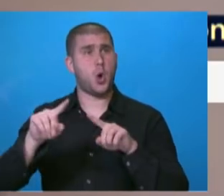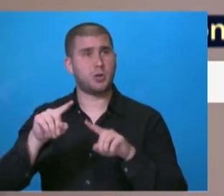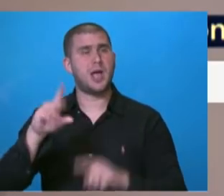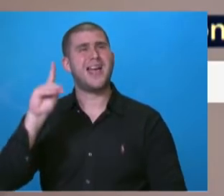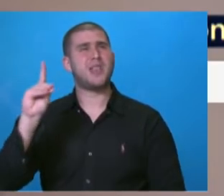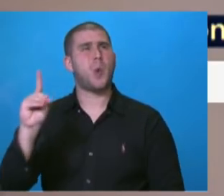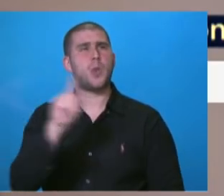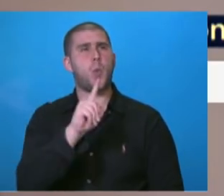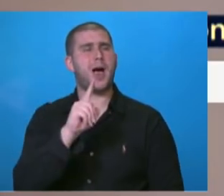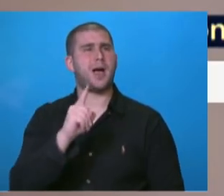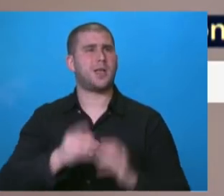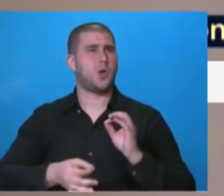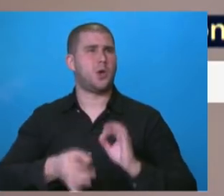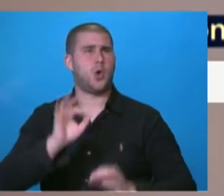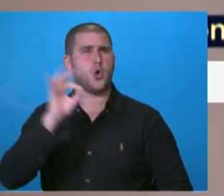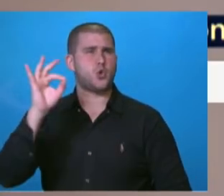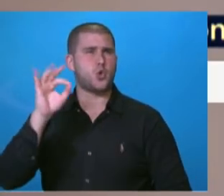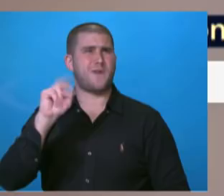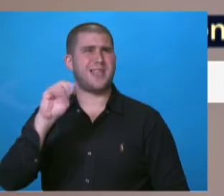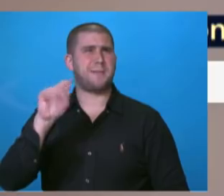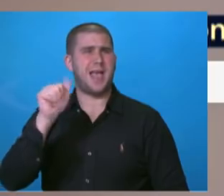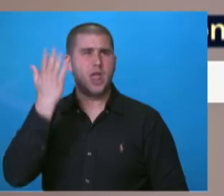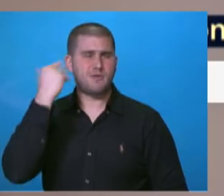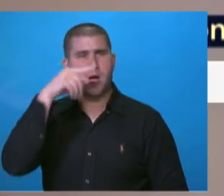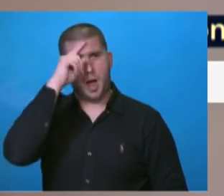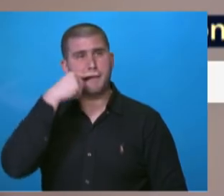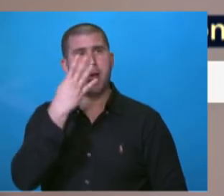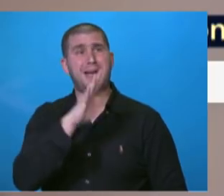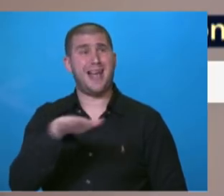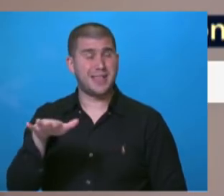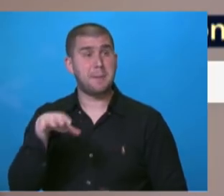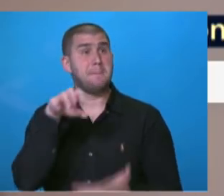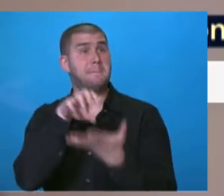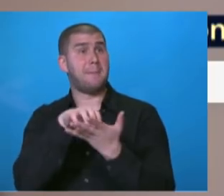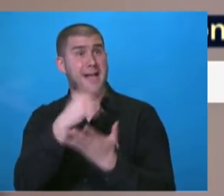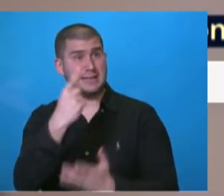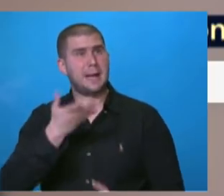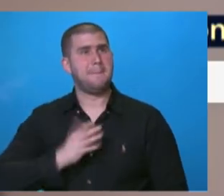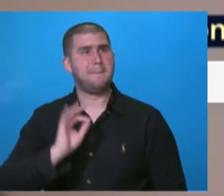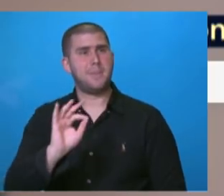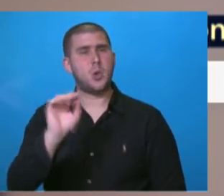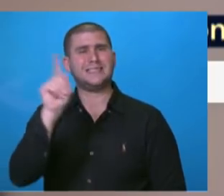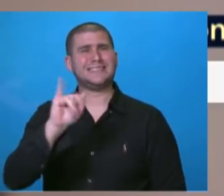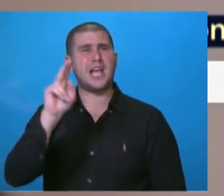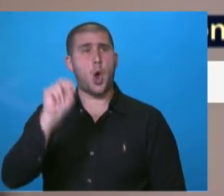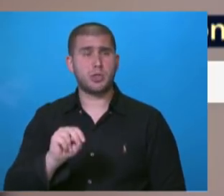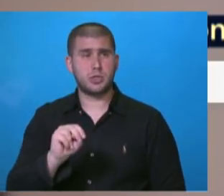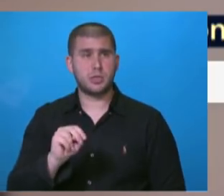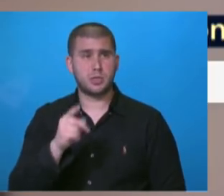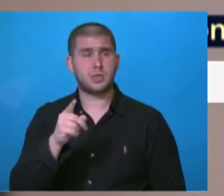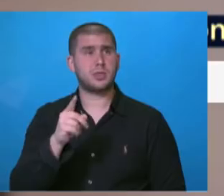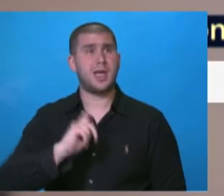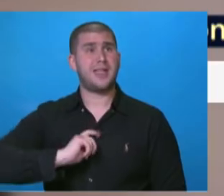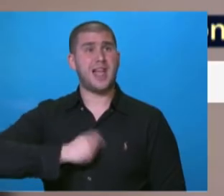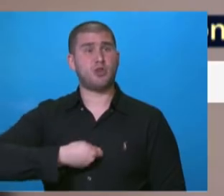וייד, כוכב NBA לשעבר, אב לארבעה. במרכז זהו בנו זיון, טרנסג'נדר, בן